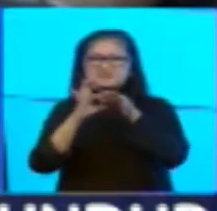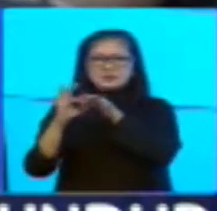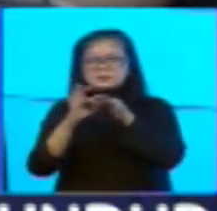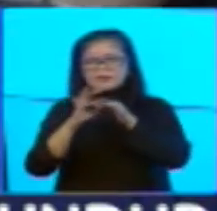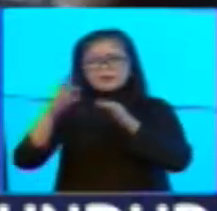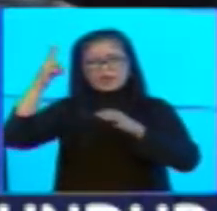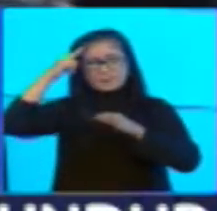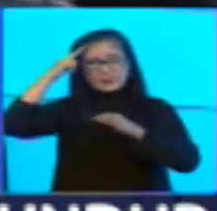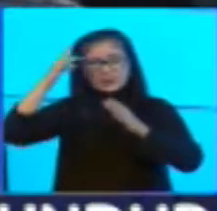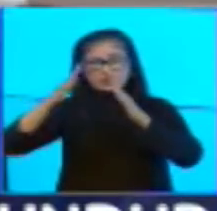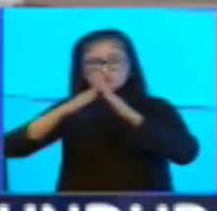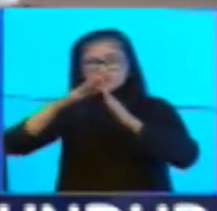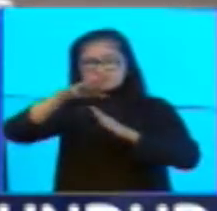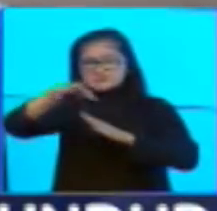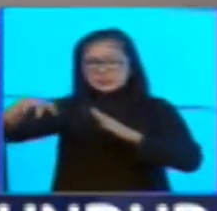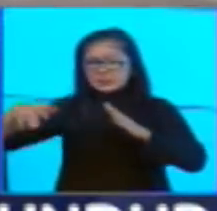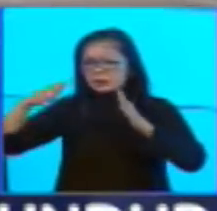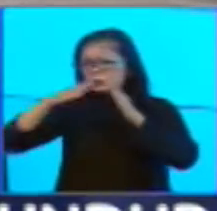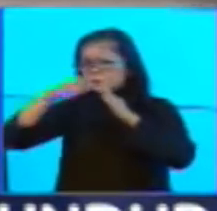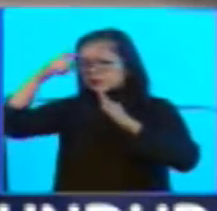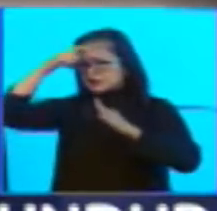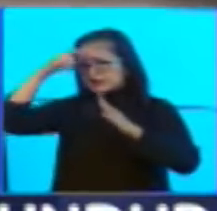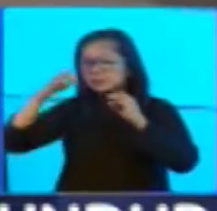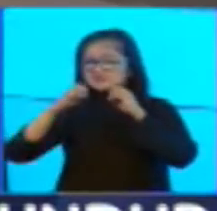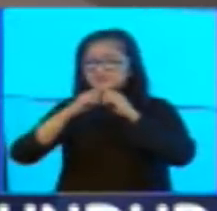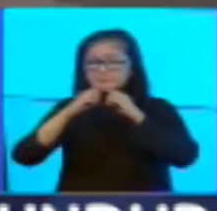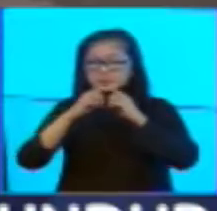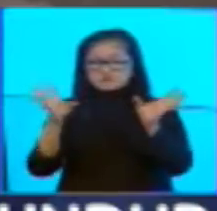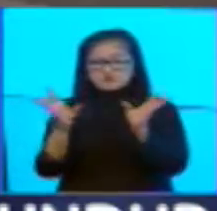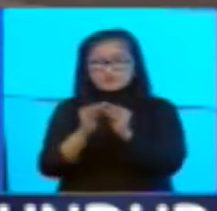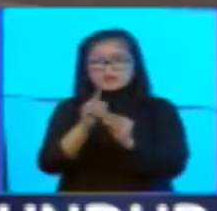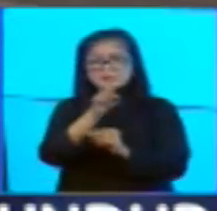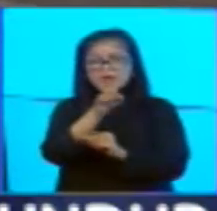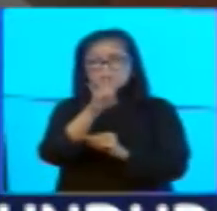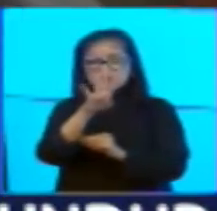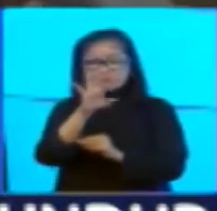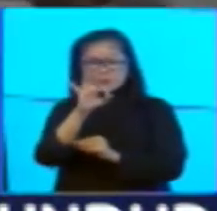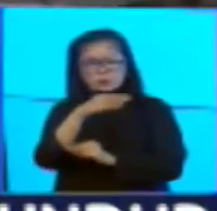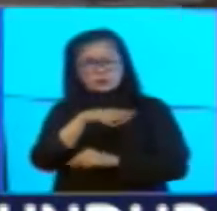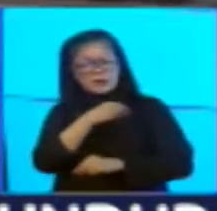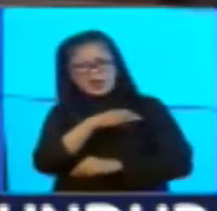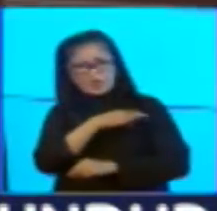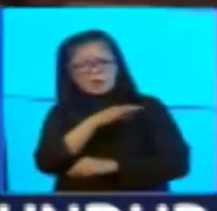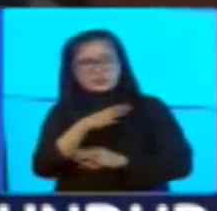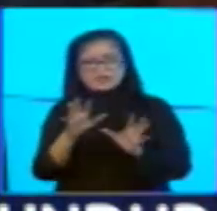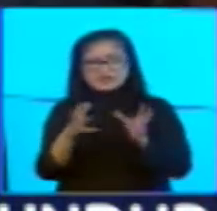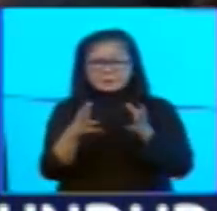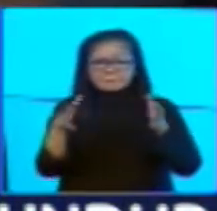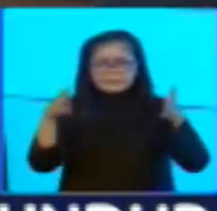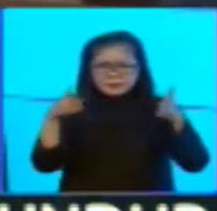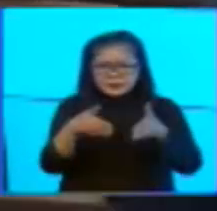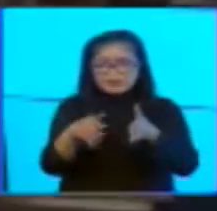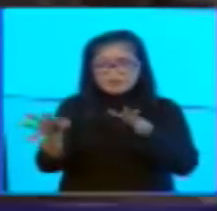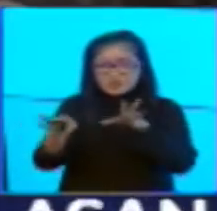Jember. Total dari 140 relawan petugas pemulasaran yang direkrut oleh BPBD Jember, kini